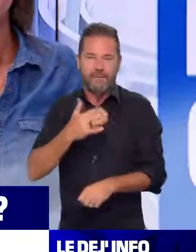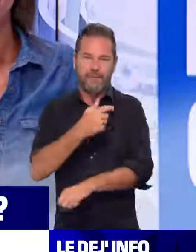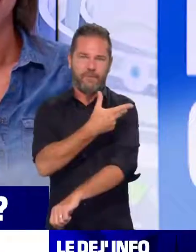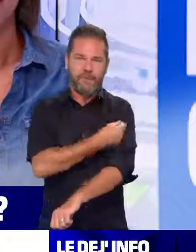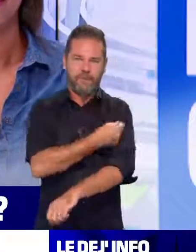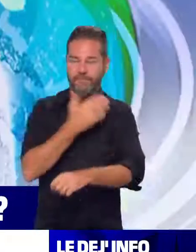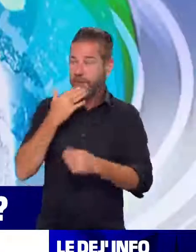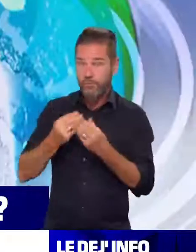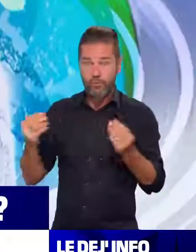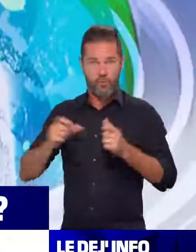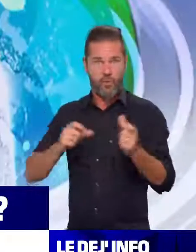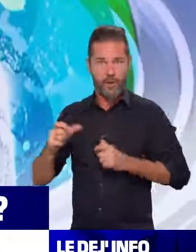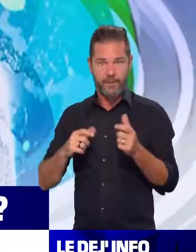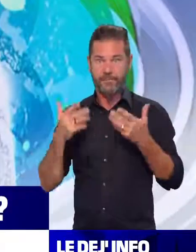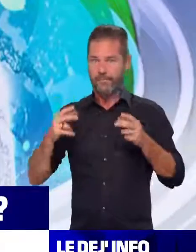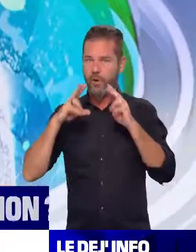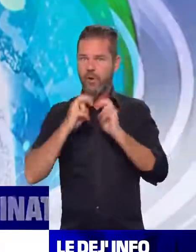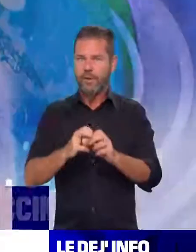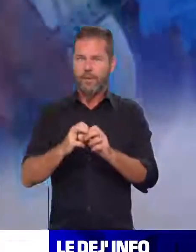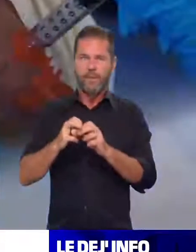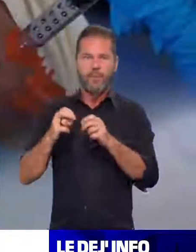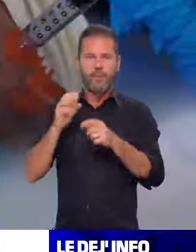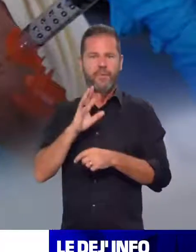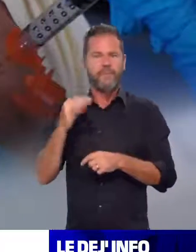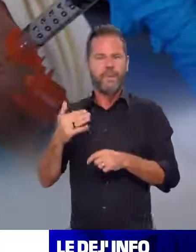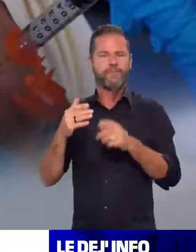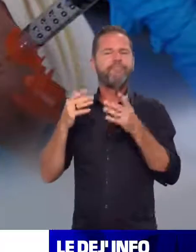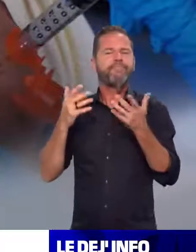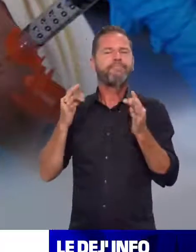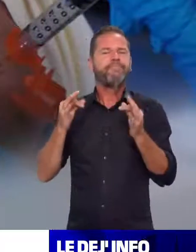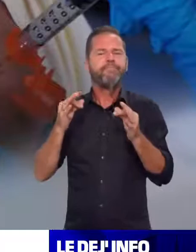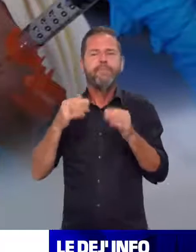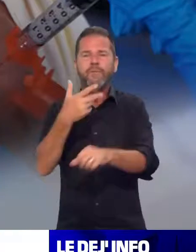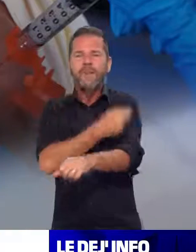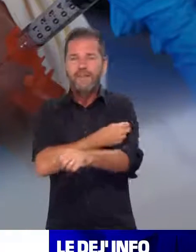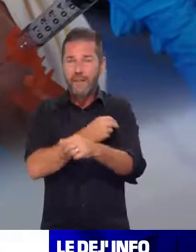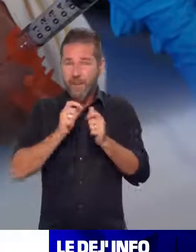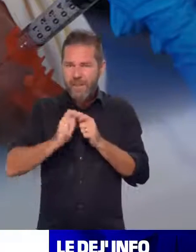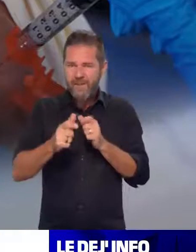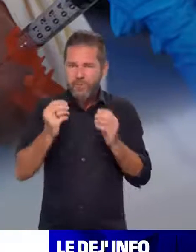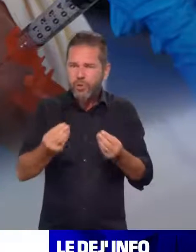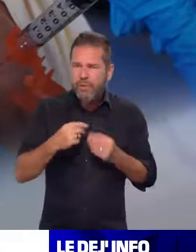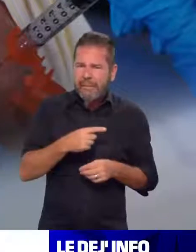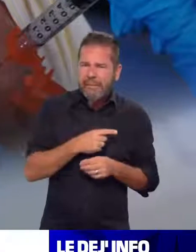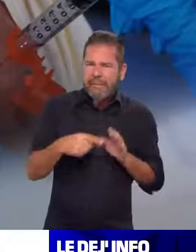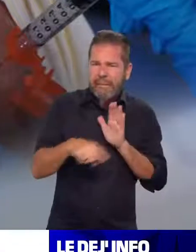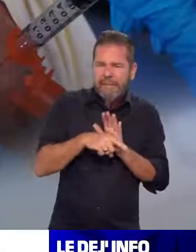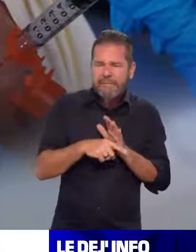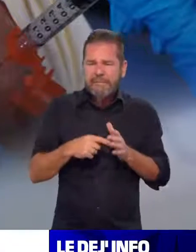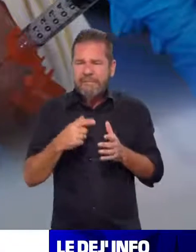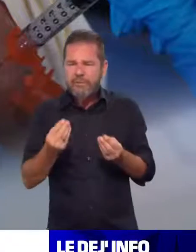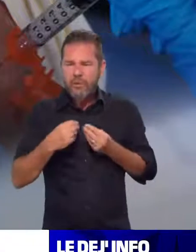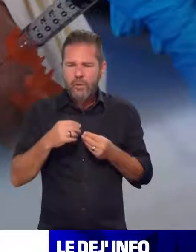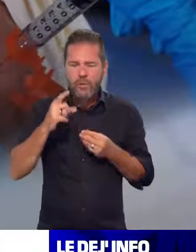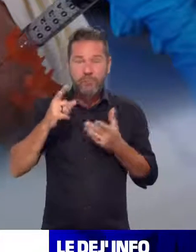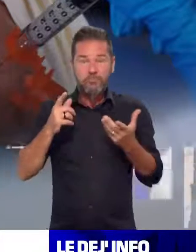intéresse, enquête de Ligne Rouge sur BFM TV à propos des vaccins. Quels sont vraiment les effets indésirables du vaccin? Pourquoi ne remet-il pas en cause la nécessité